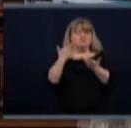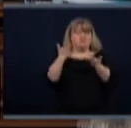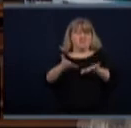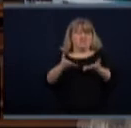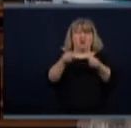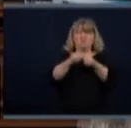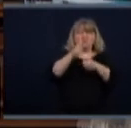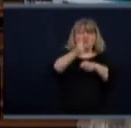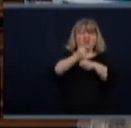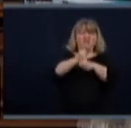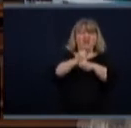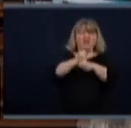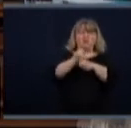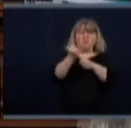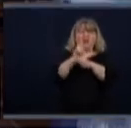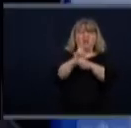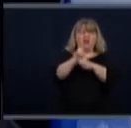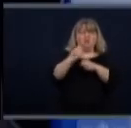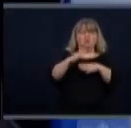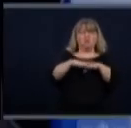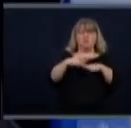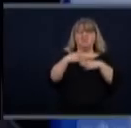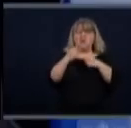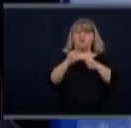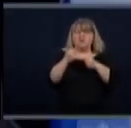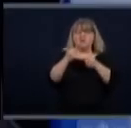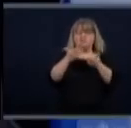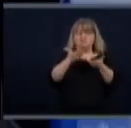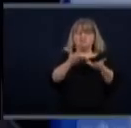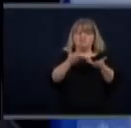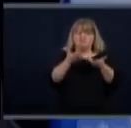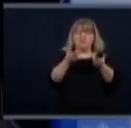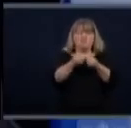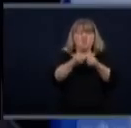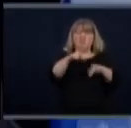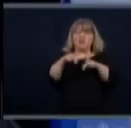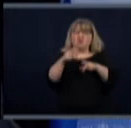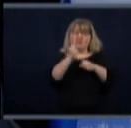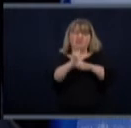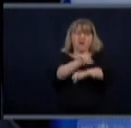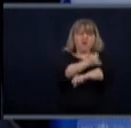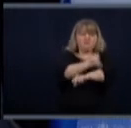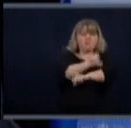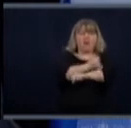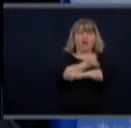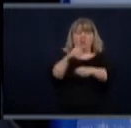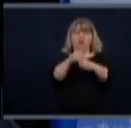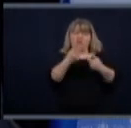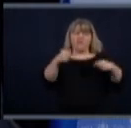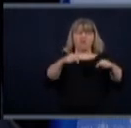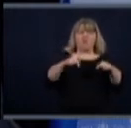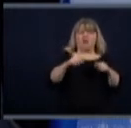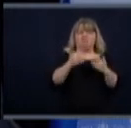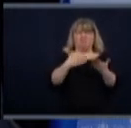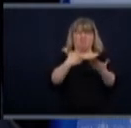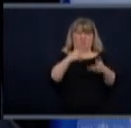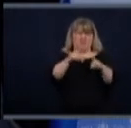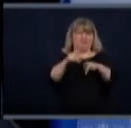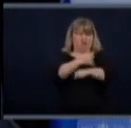nécessairement à faire dans ce département-là. Et il y a beaucoup de gens qui sont dans ces équipes-là, des infirmières souvent. Donc, on se demandait pourquoi ces gens-là ne sont pas